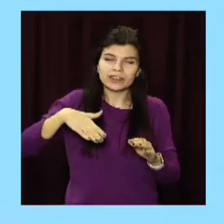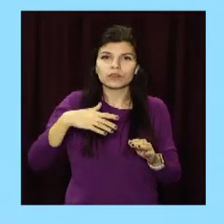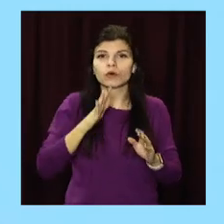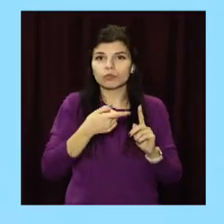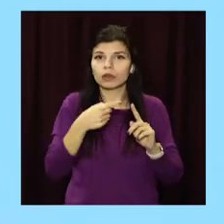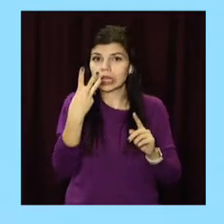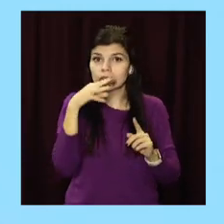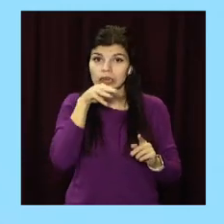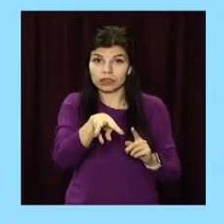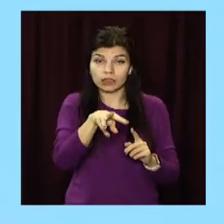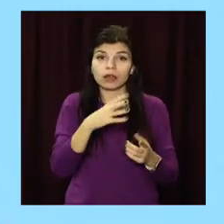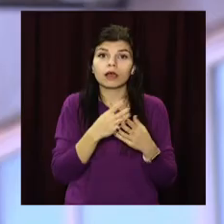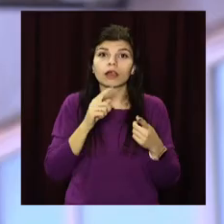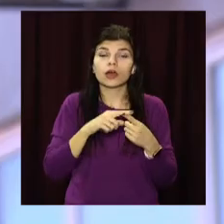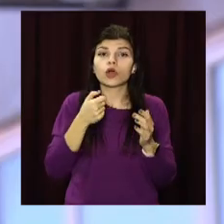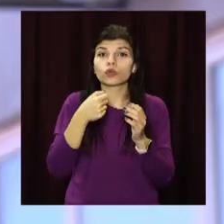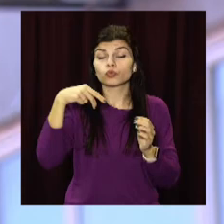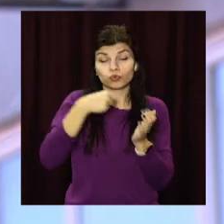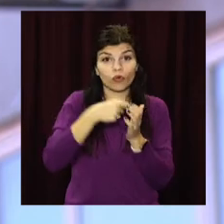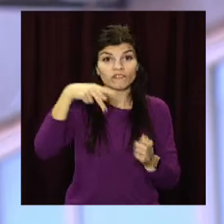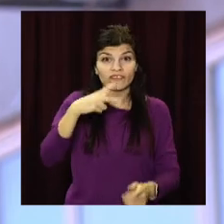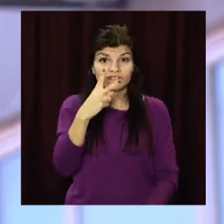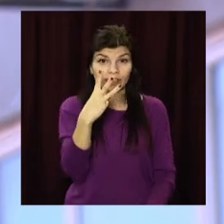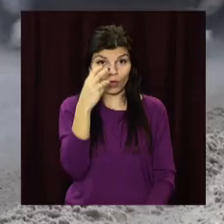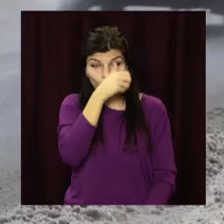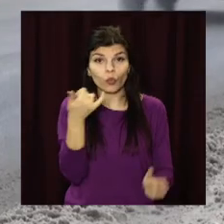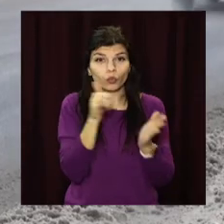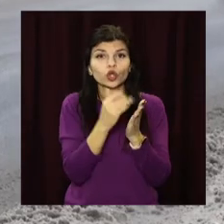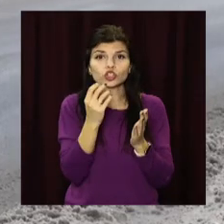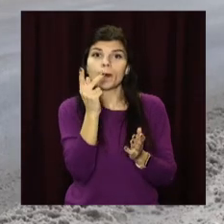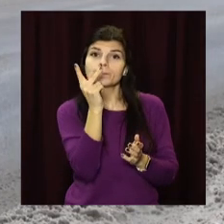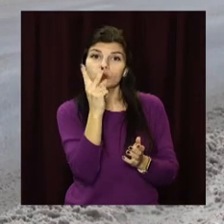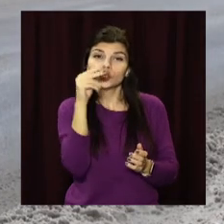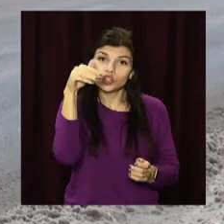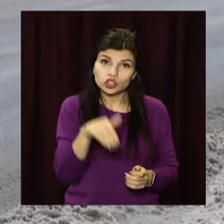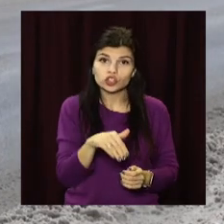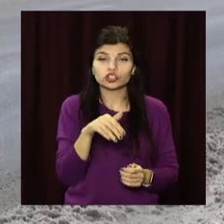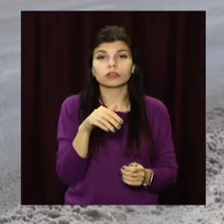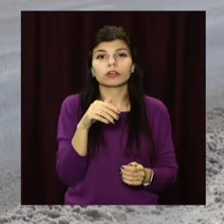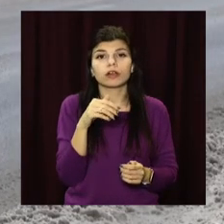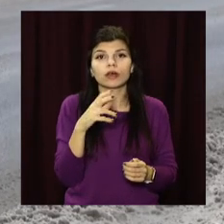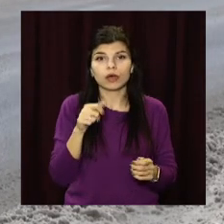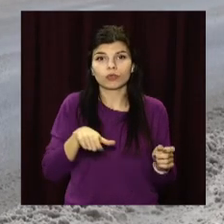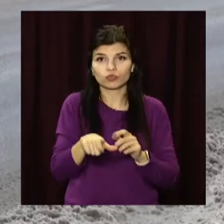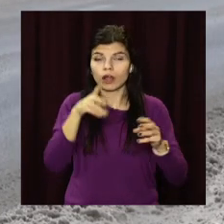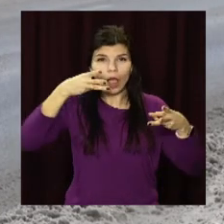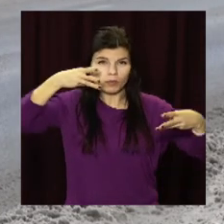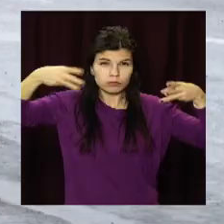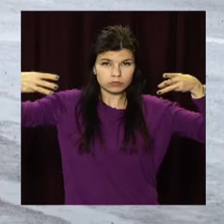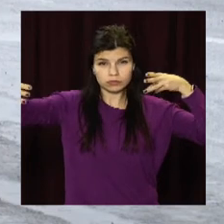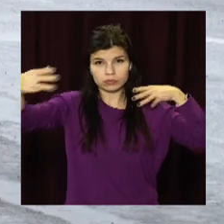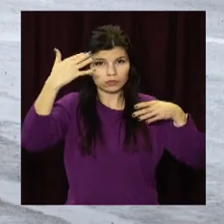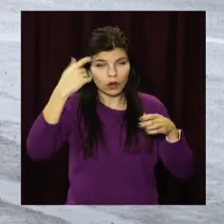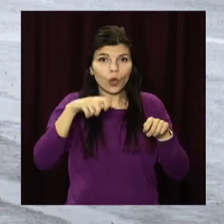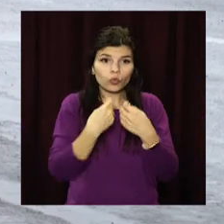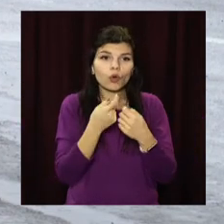трьома напрямками. У планах до 2023 року встановити ще 1500 нових камер на автошляхах. Фіксуватимуть порушення ще